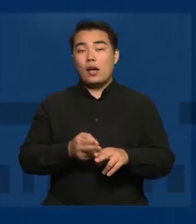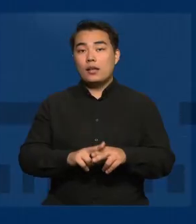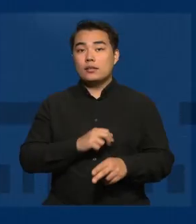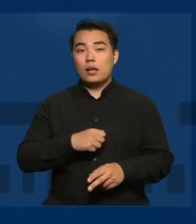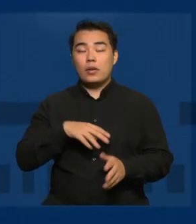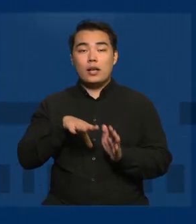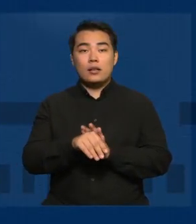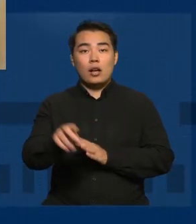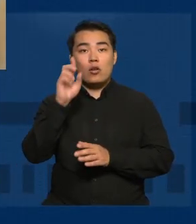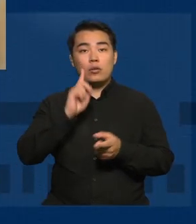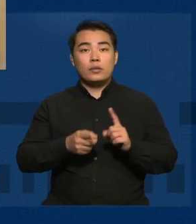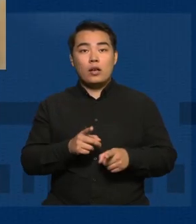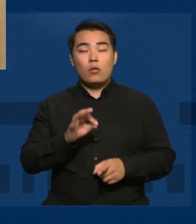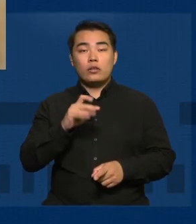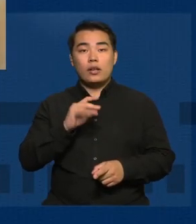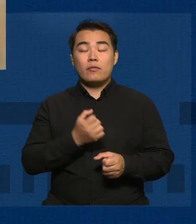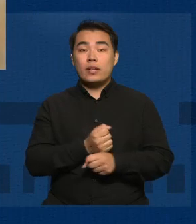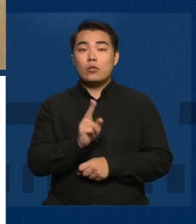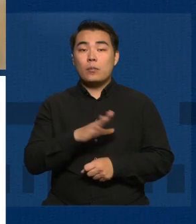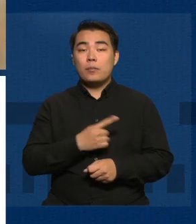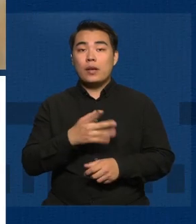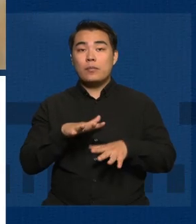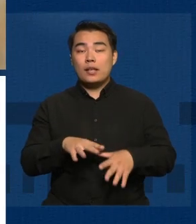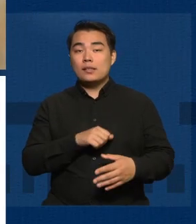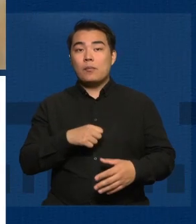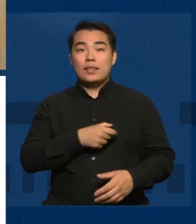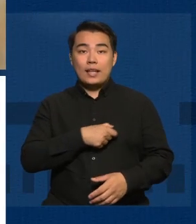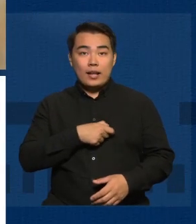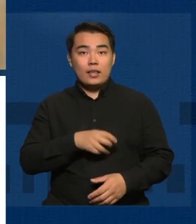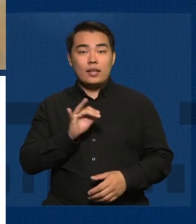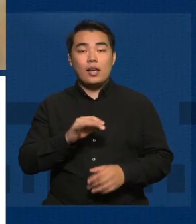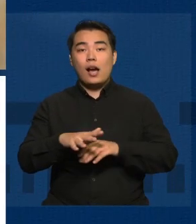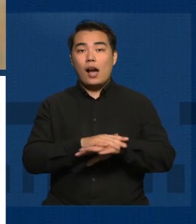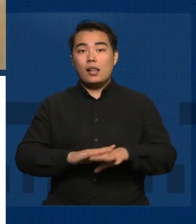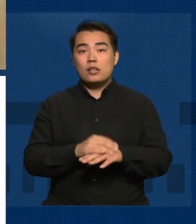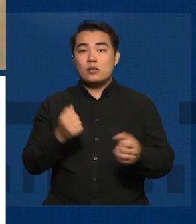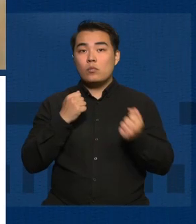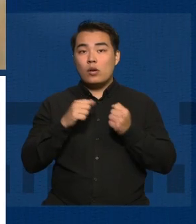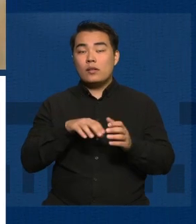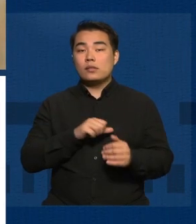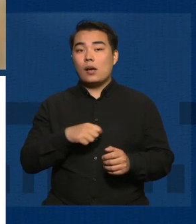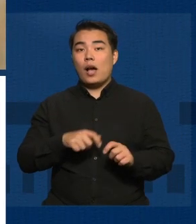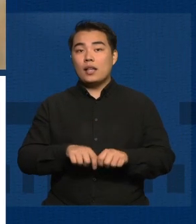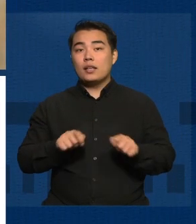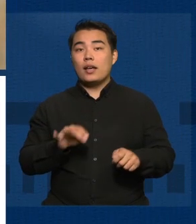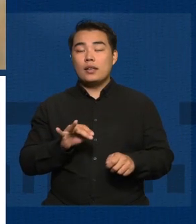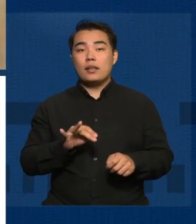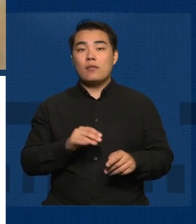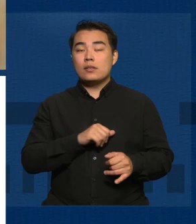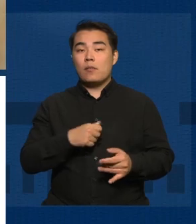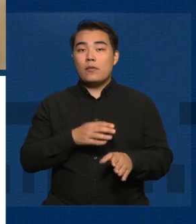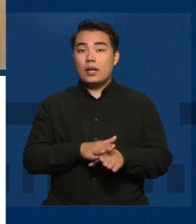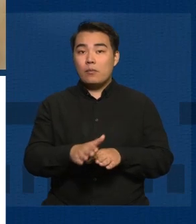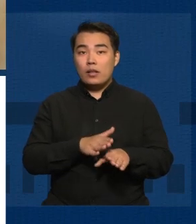ел қоржынына олжа салған жүлдегерлер, олардың жаттықтырушылары, сондай халықаралық спорт шарасын ұйымдастыруға және өткізуге